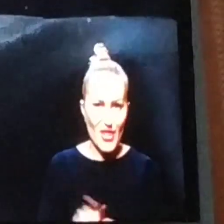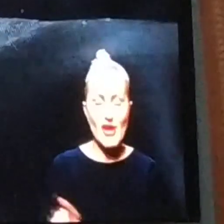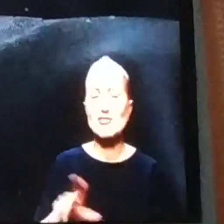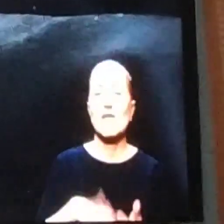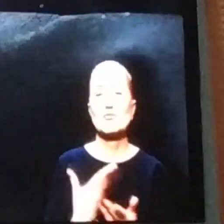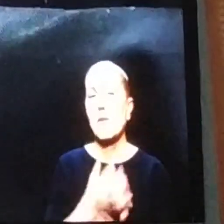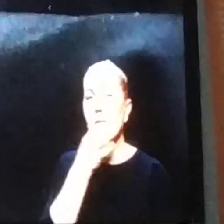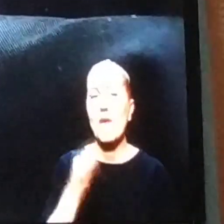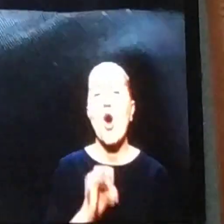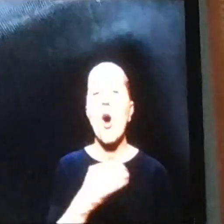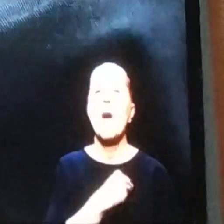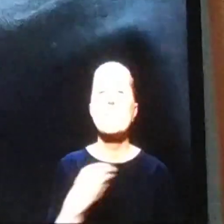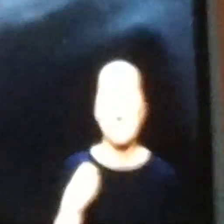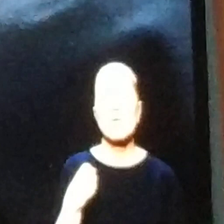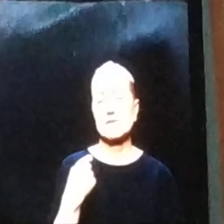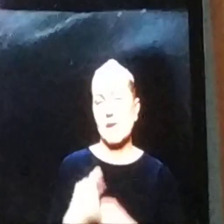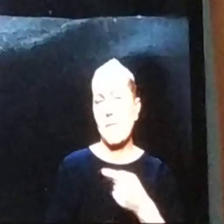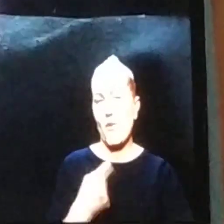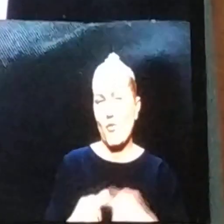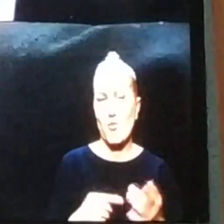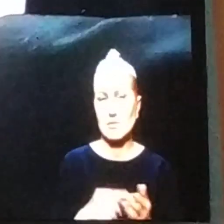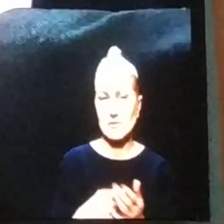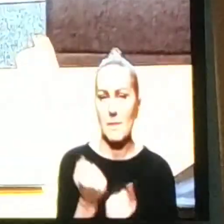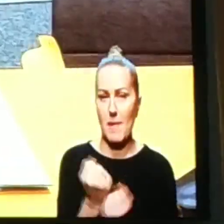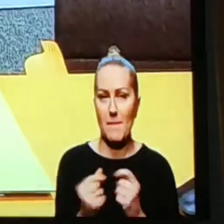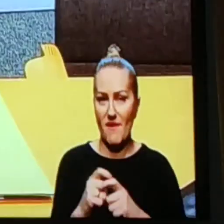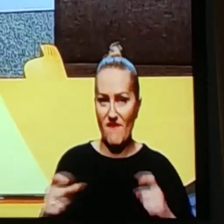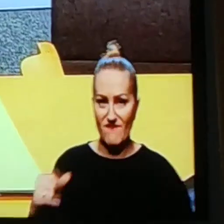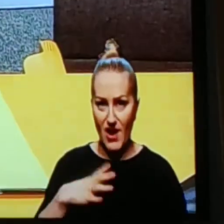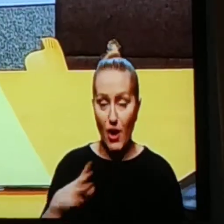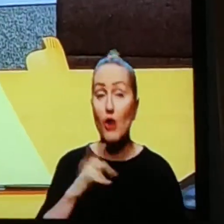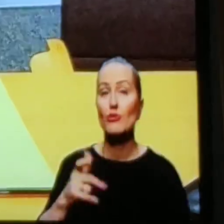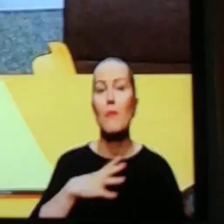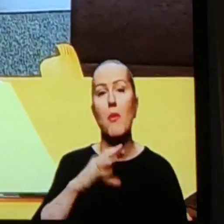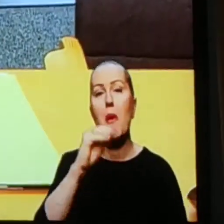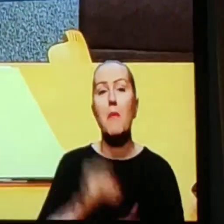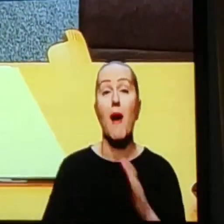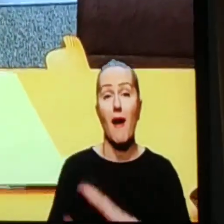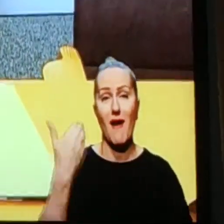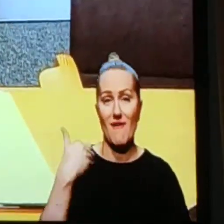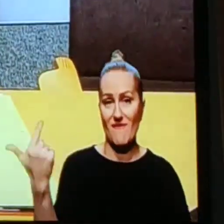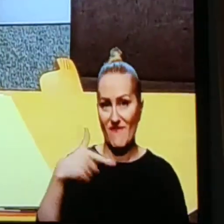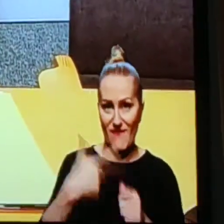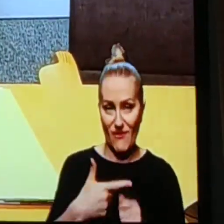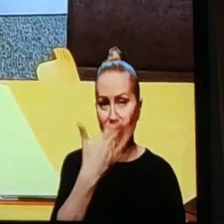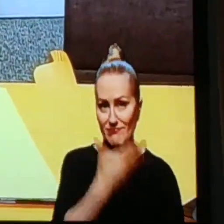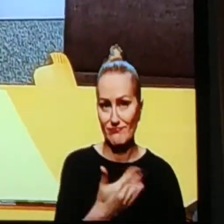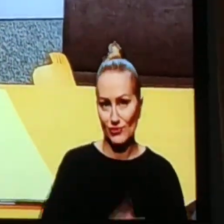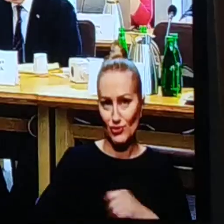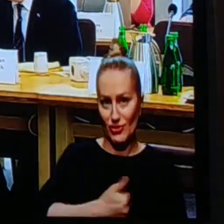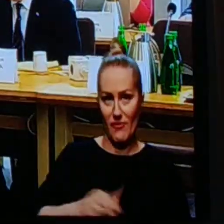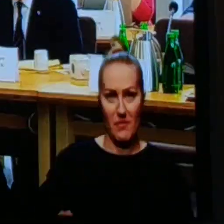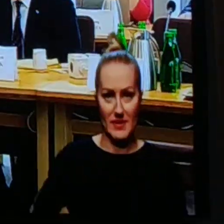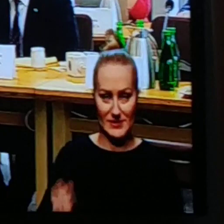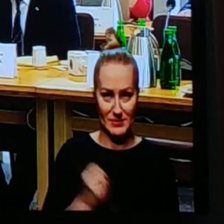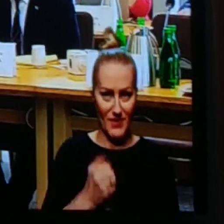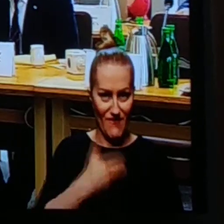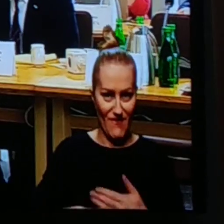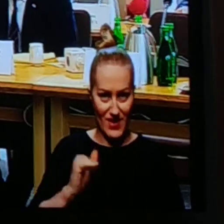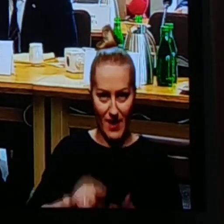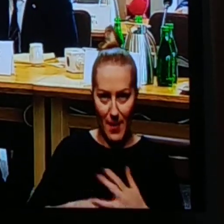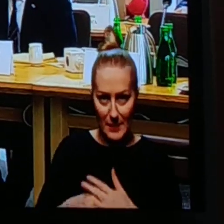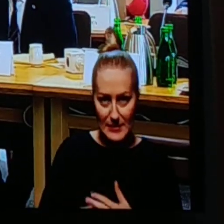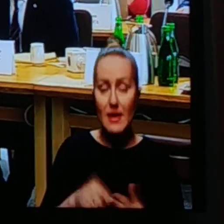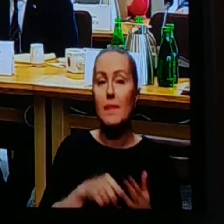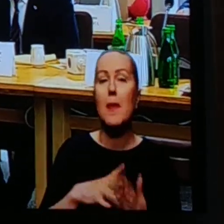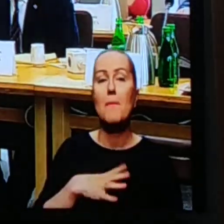umowę z Polską Wytwórnią Papierów Wartościowych, jaką miał podpisać w 2020 ówczesny szef MSWiA. Decyzję w tej sprawie wydał